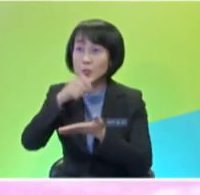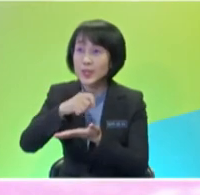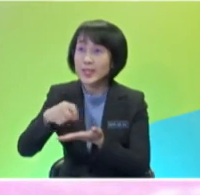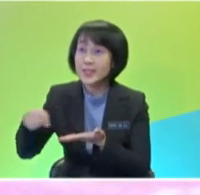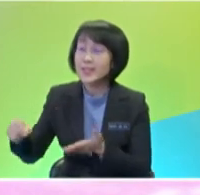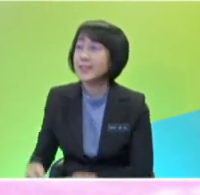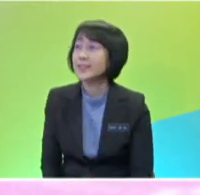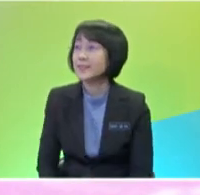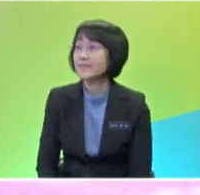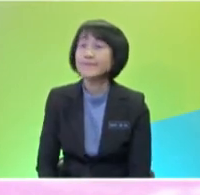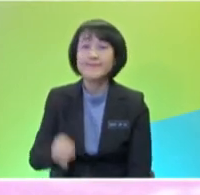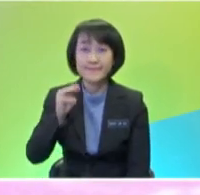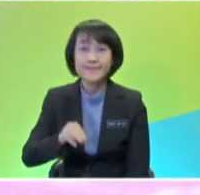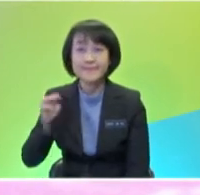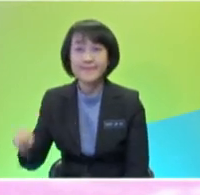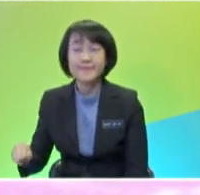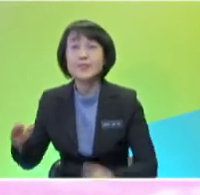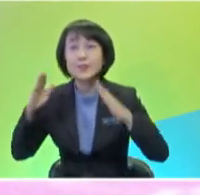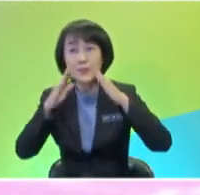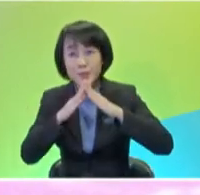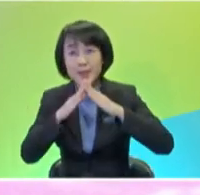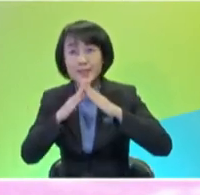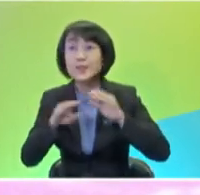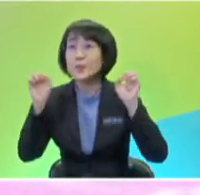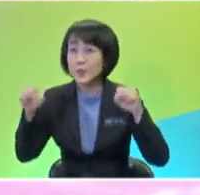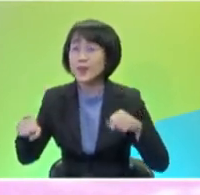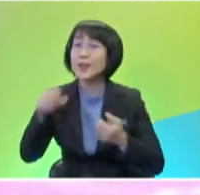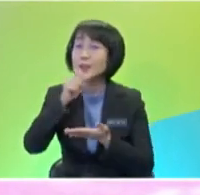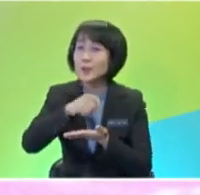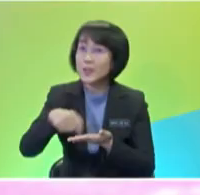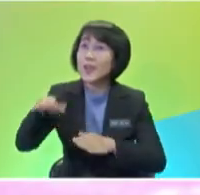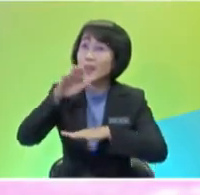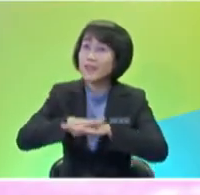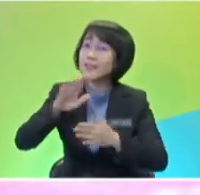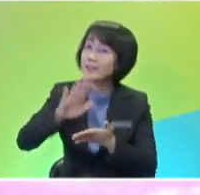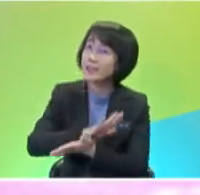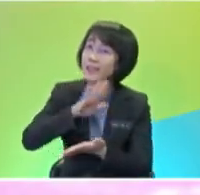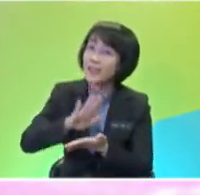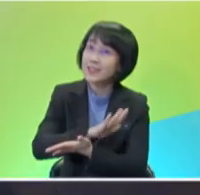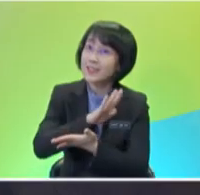dan murid-murid di luar sana di rumah boleh ditulis di atas kertas